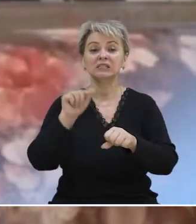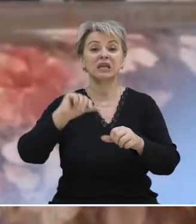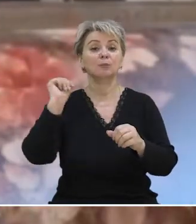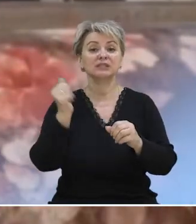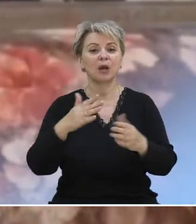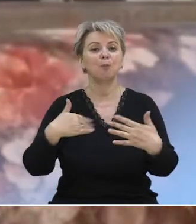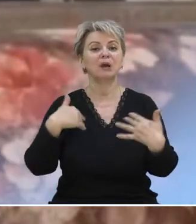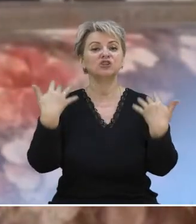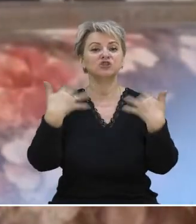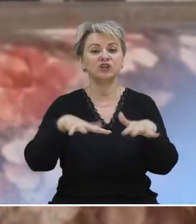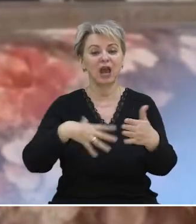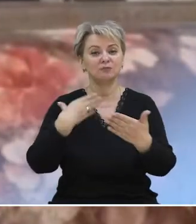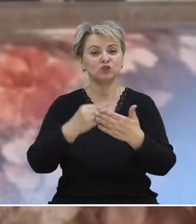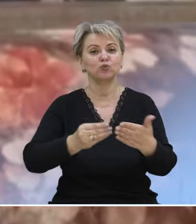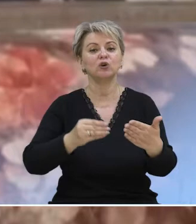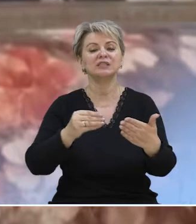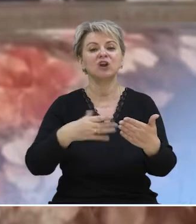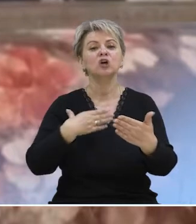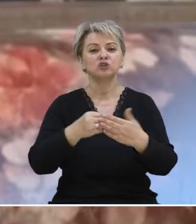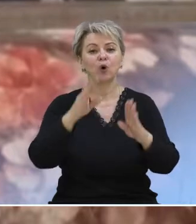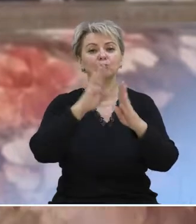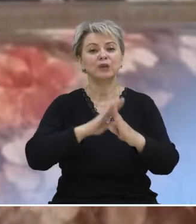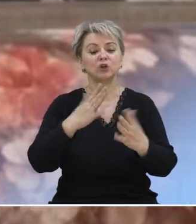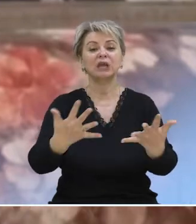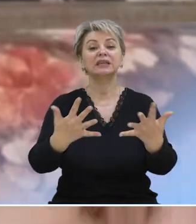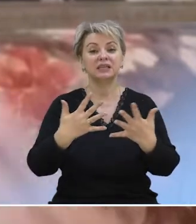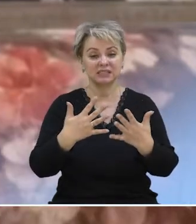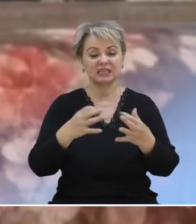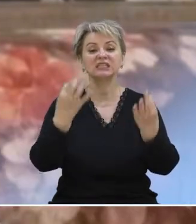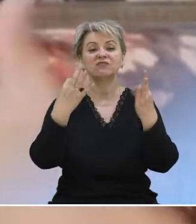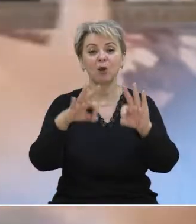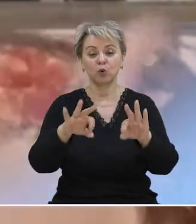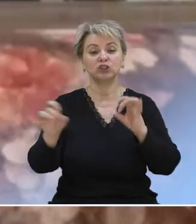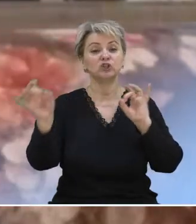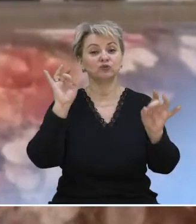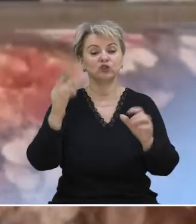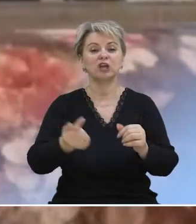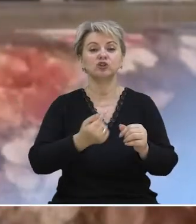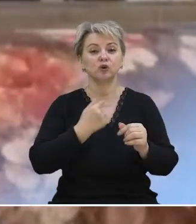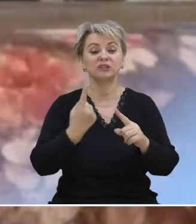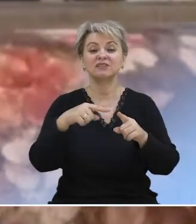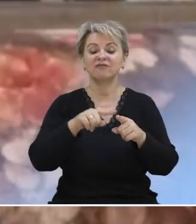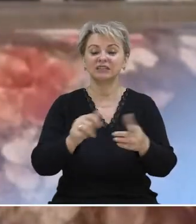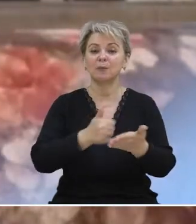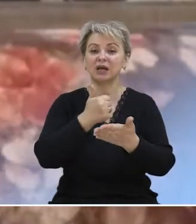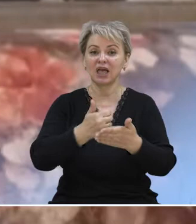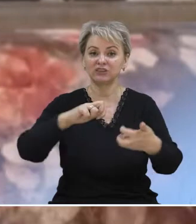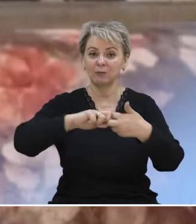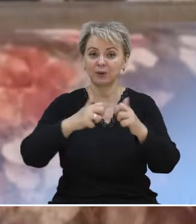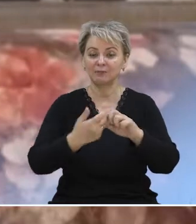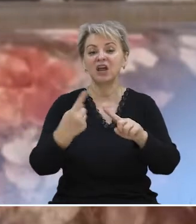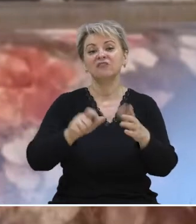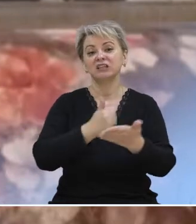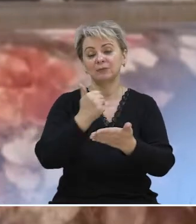блокировать, ну и тем самым мы теряем свой собственный, природный, естественный, свободно звучащий голос. Вот в этом